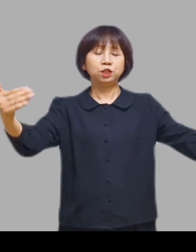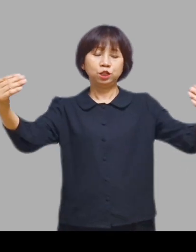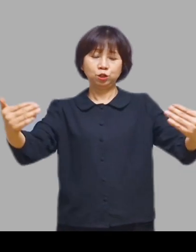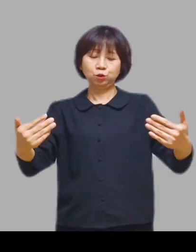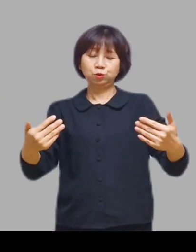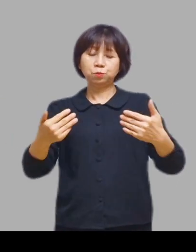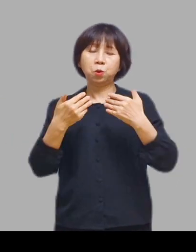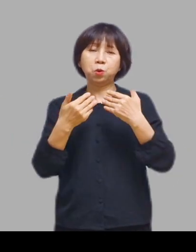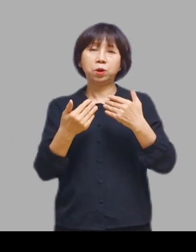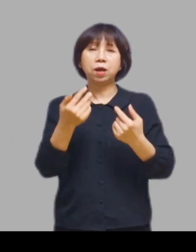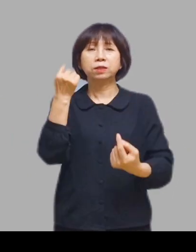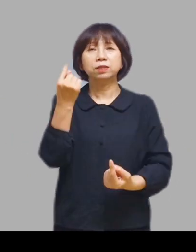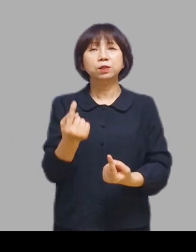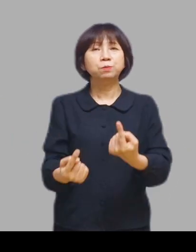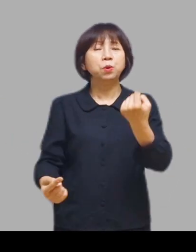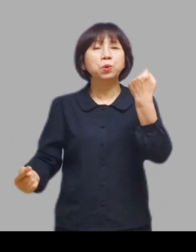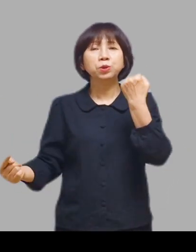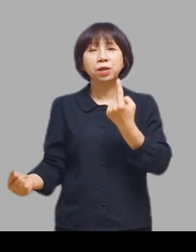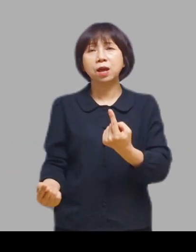세상이